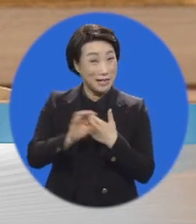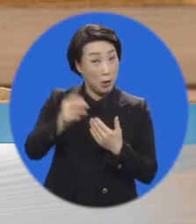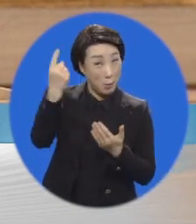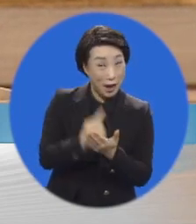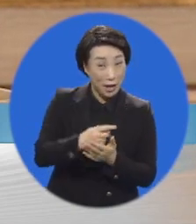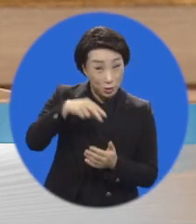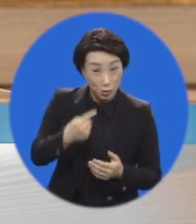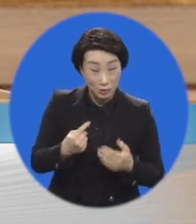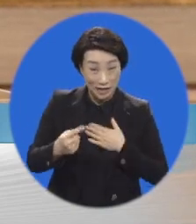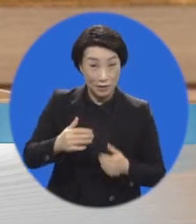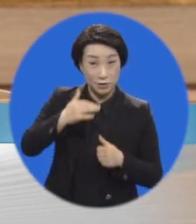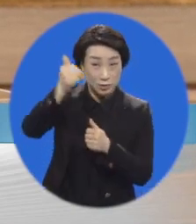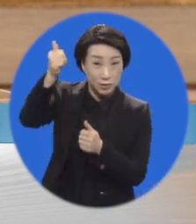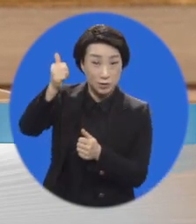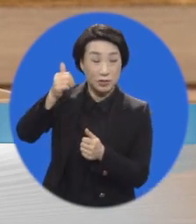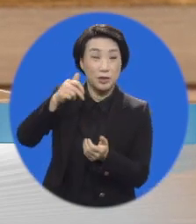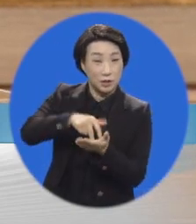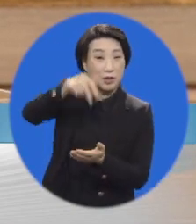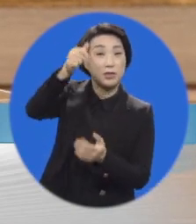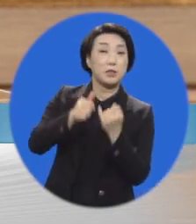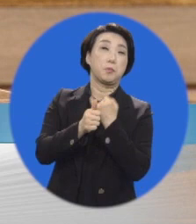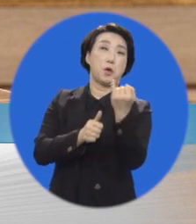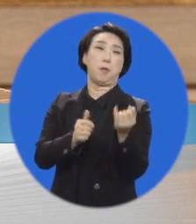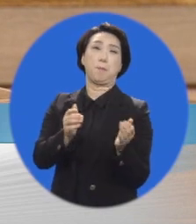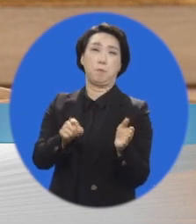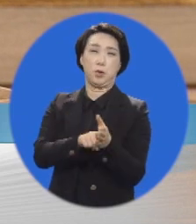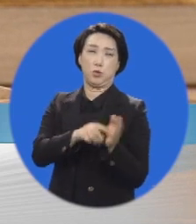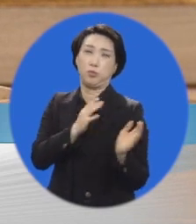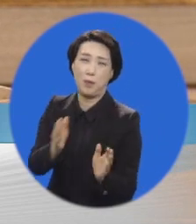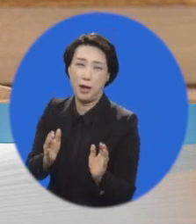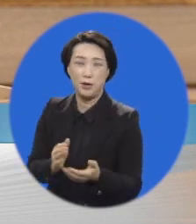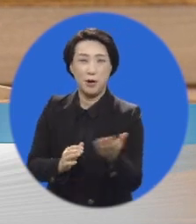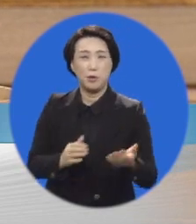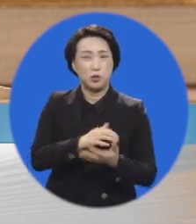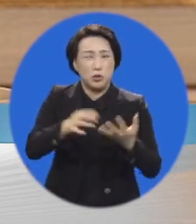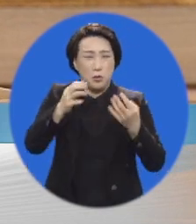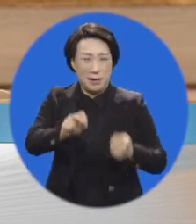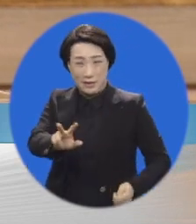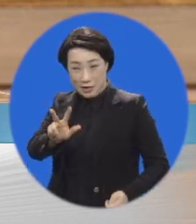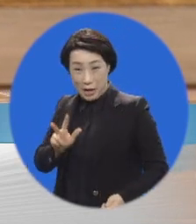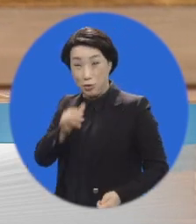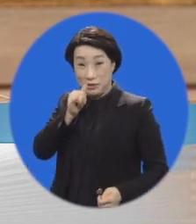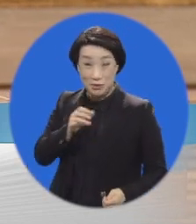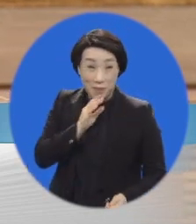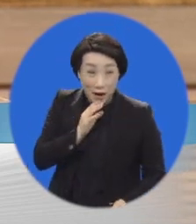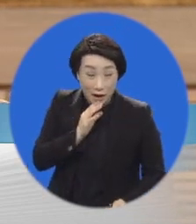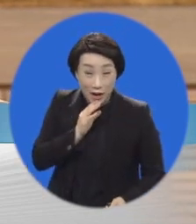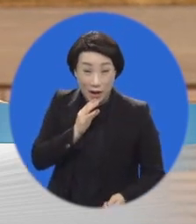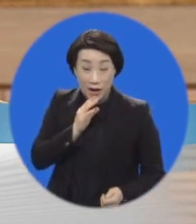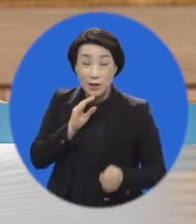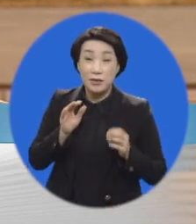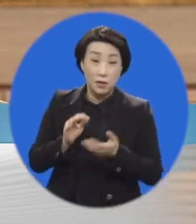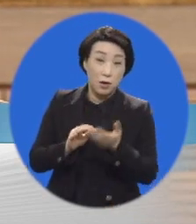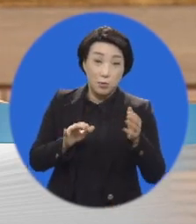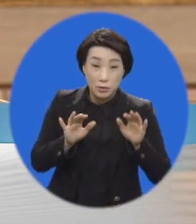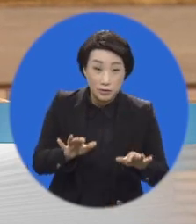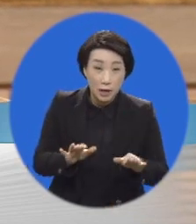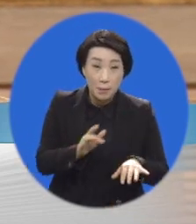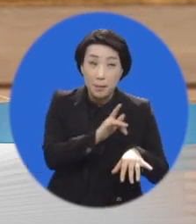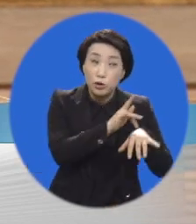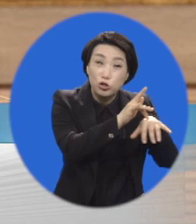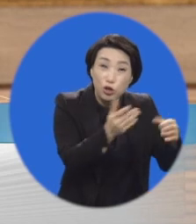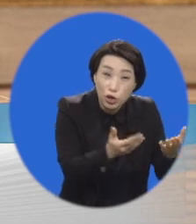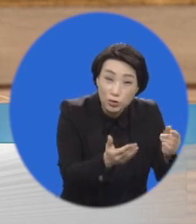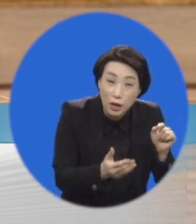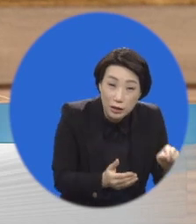오실지라도 난 들림받을 신비의 믿음이 돼야 되겠다. 수많은 각오가 다 돼 있어도 이 마귀